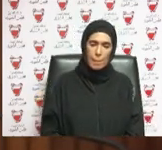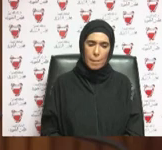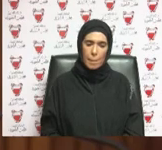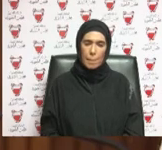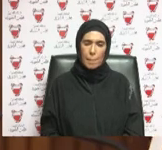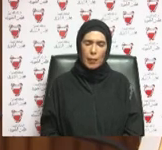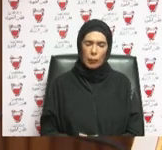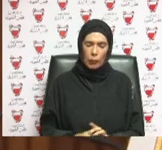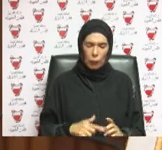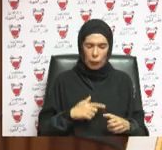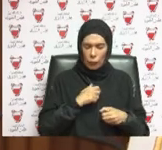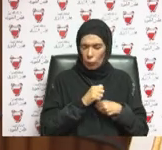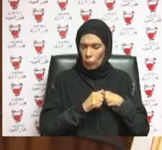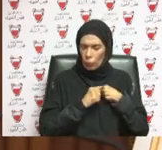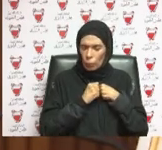والمصاب جلل،